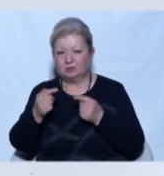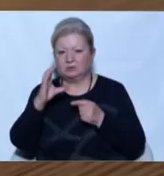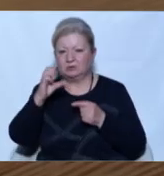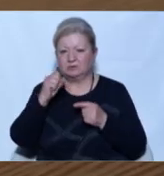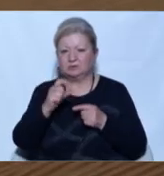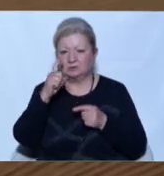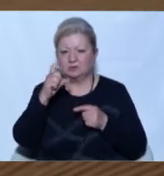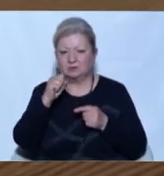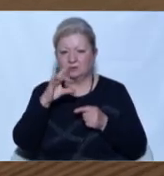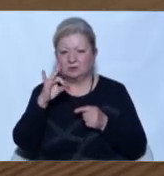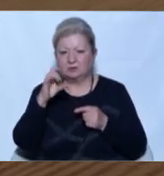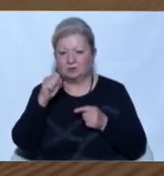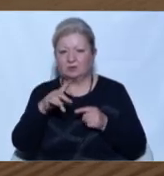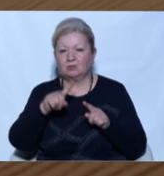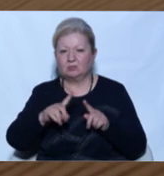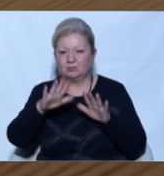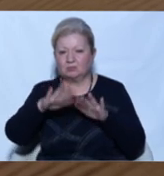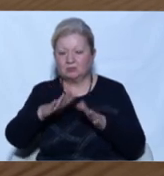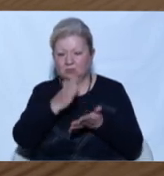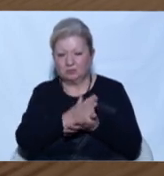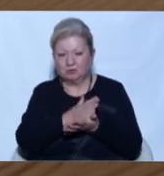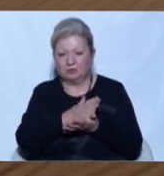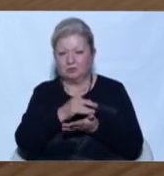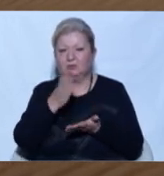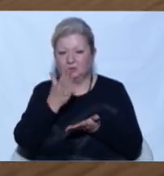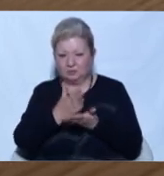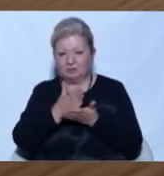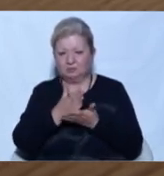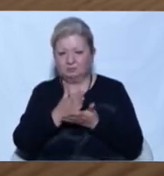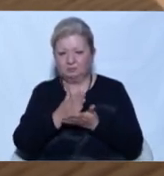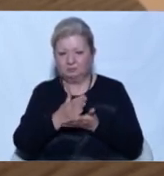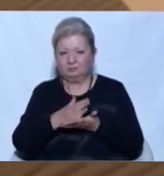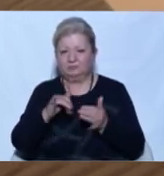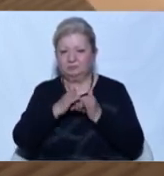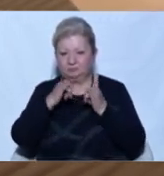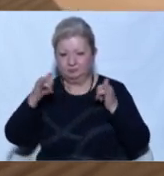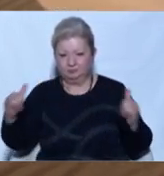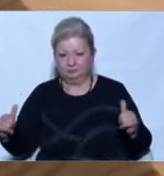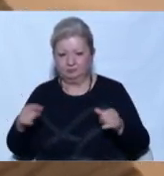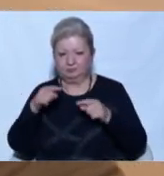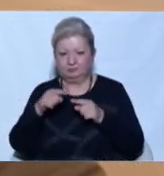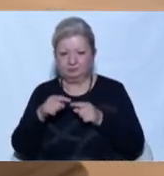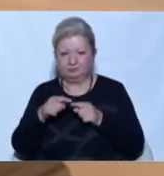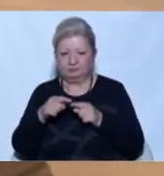ზეგანი, რომელსაც მოთავსებული იყო და მოთავსებული არის და გავრცელებული არის უფრო სწორად